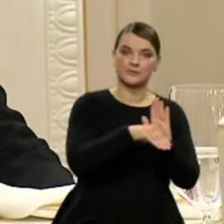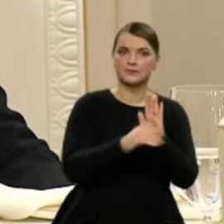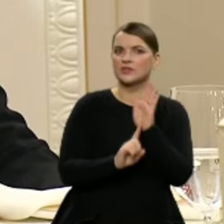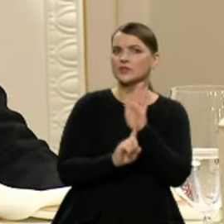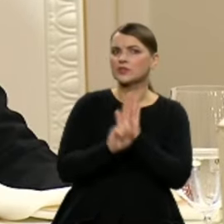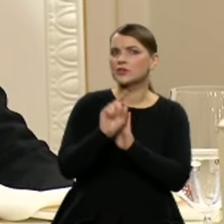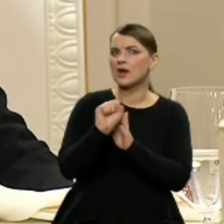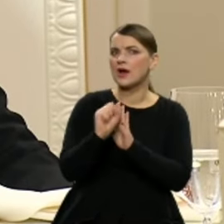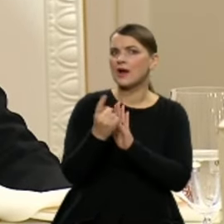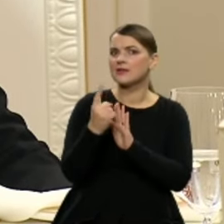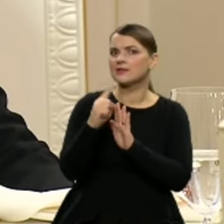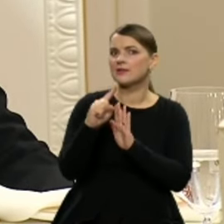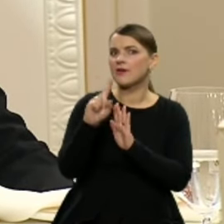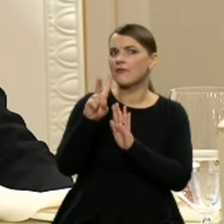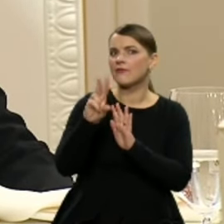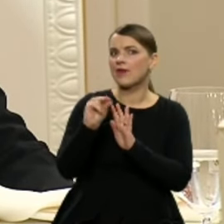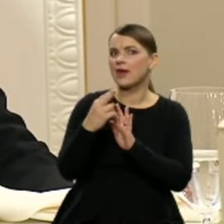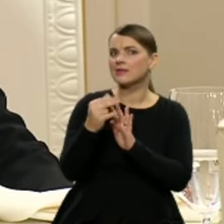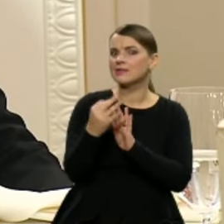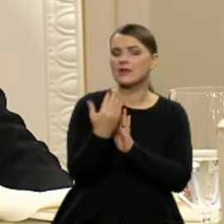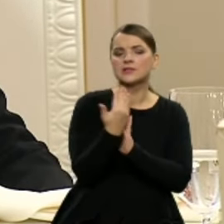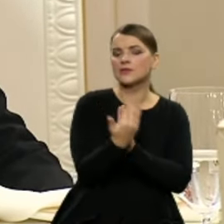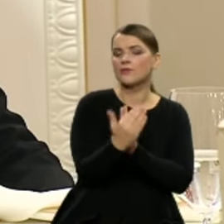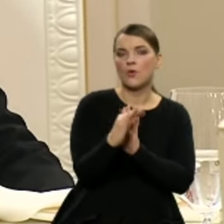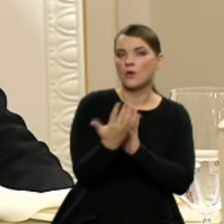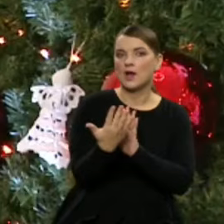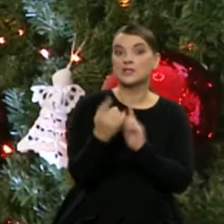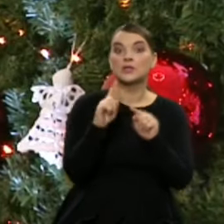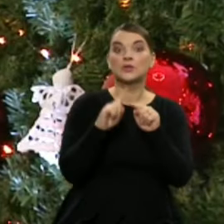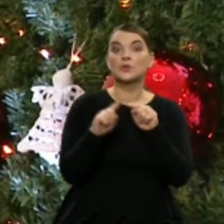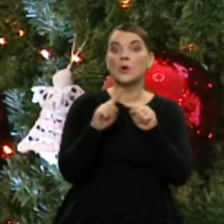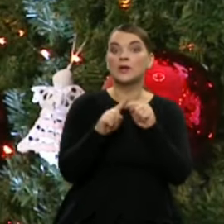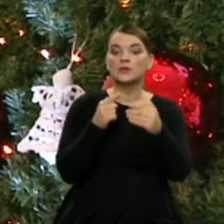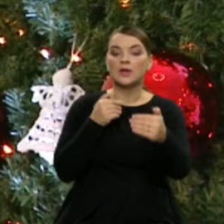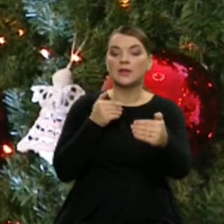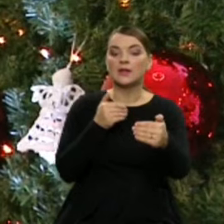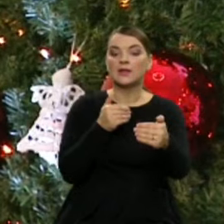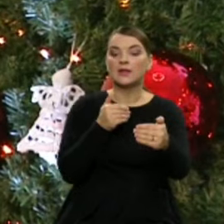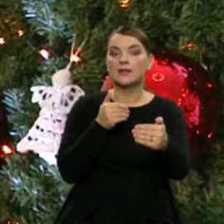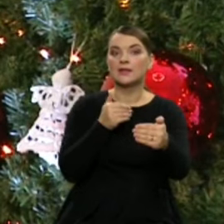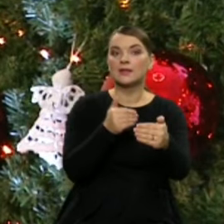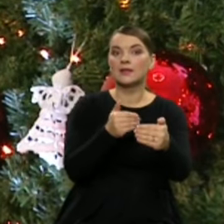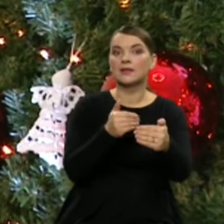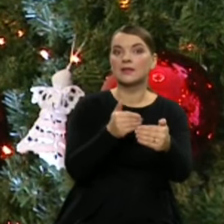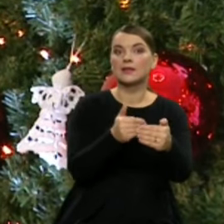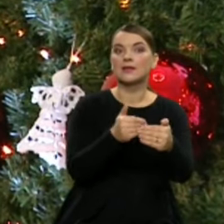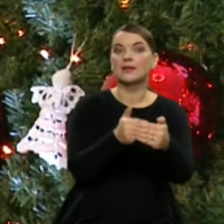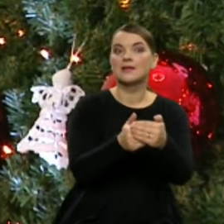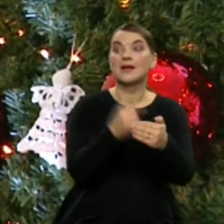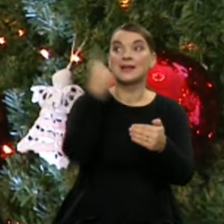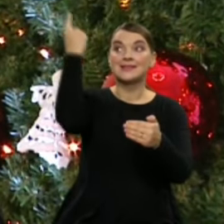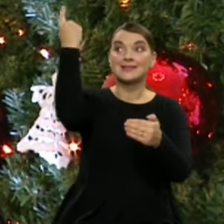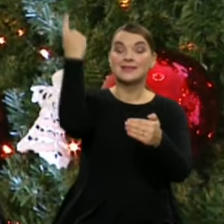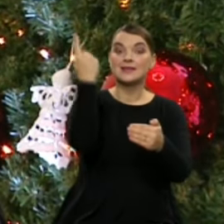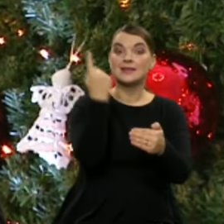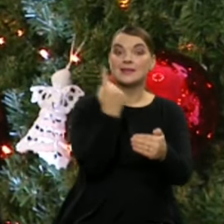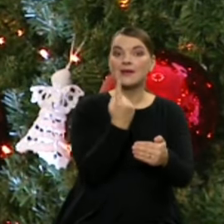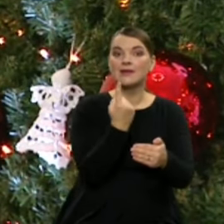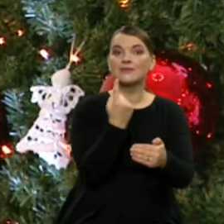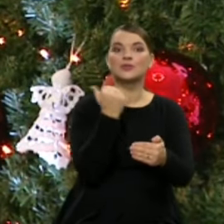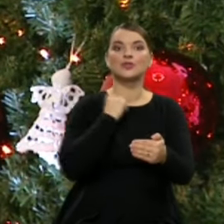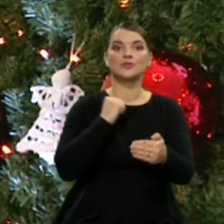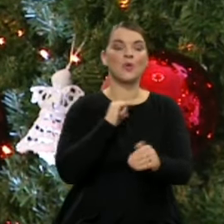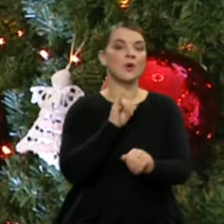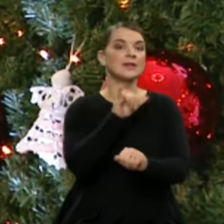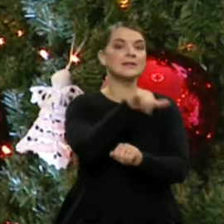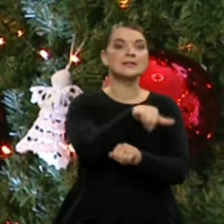reiškia kažkas, kas artėja link tavęs. Adventas tai Dievo kelias pa žmonės, per skirtingus ir kitoniškus